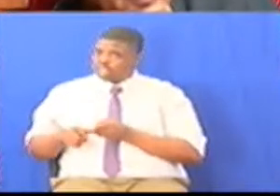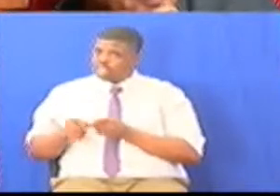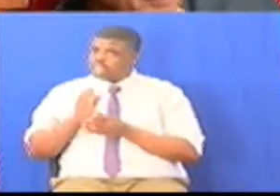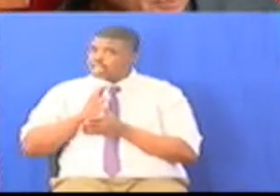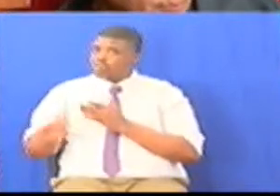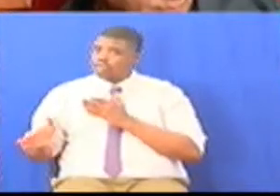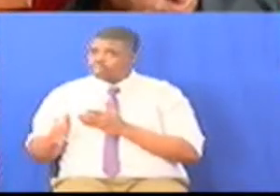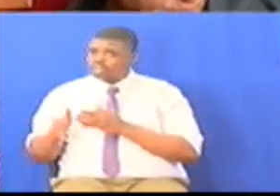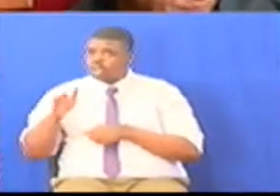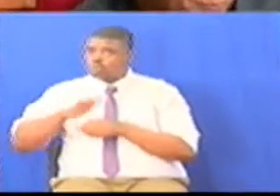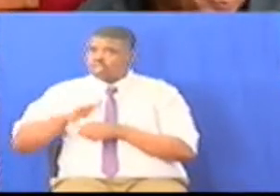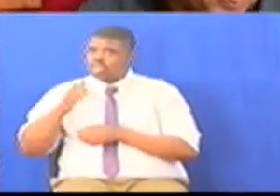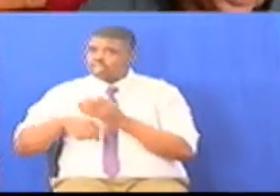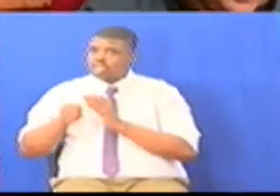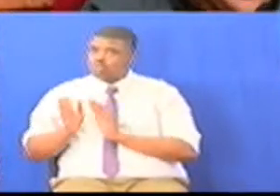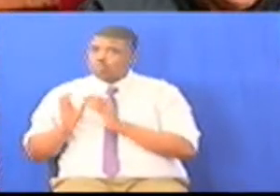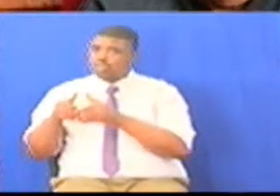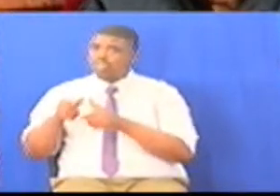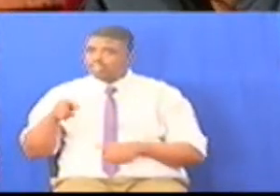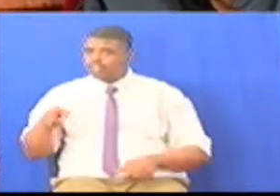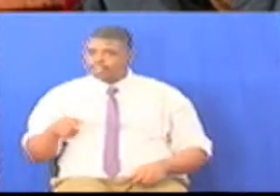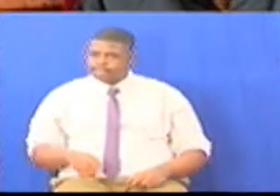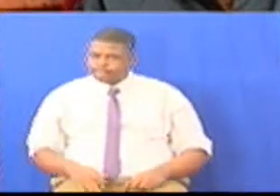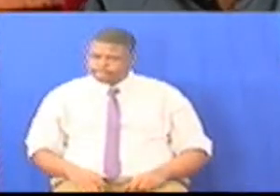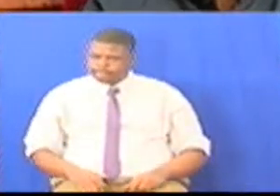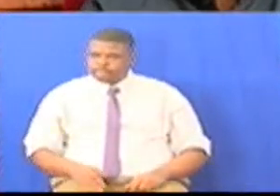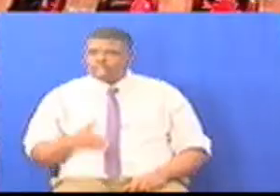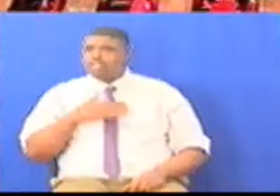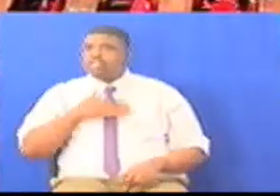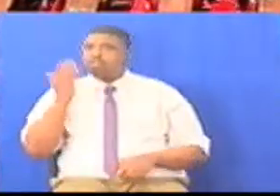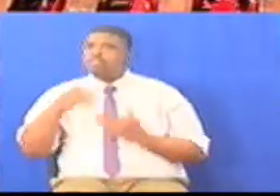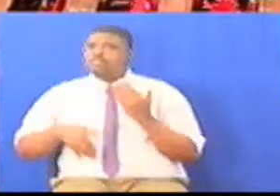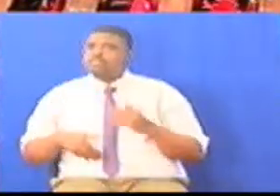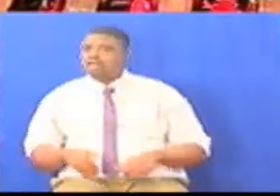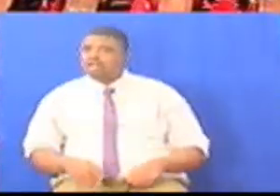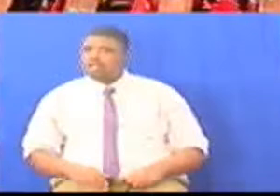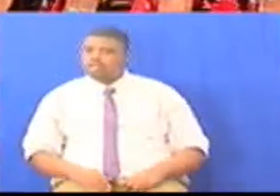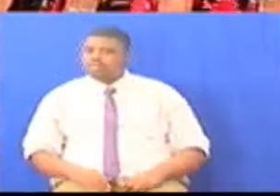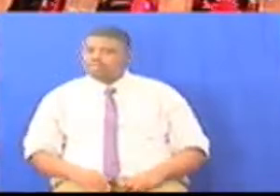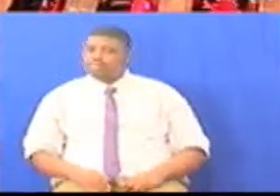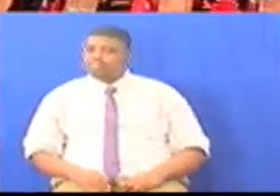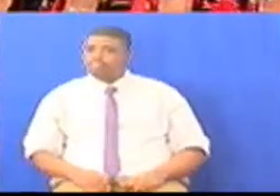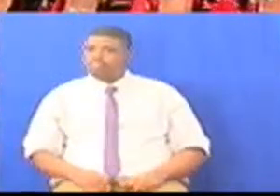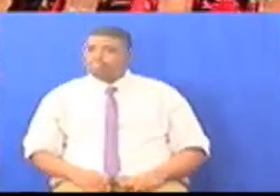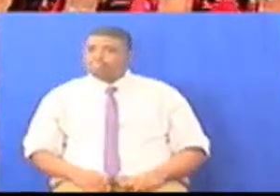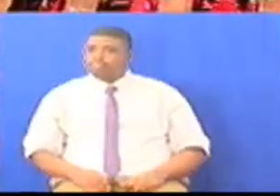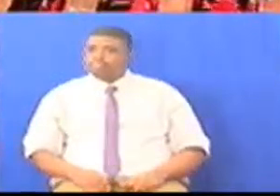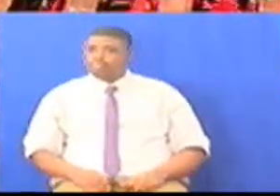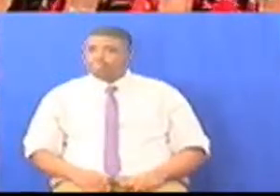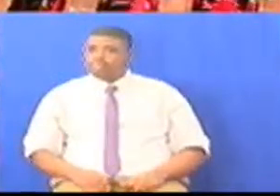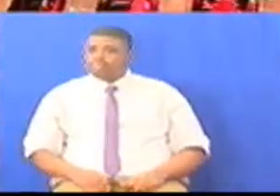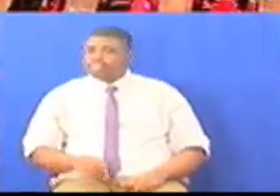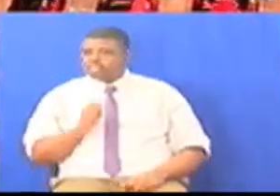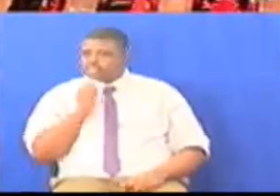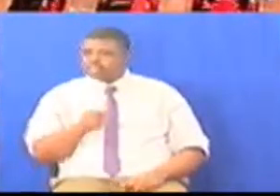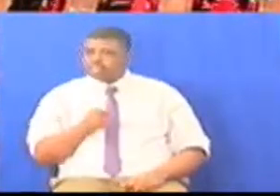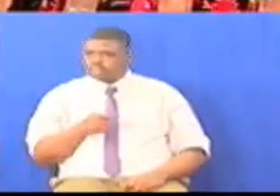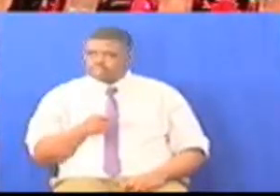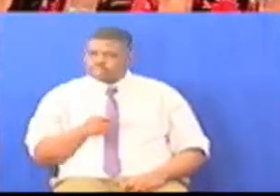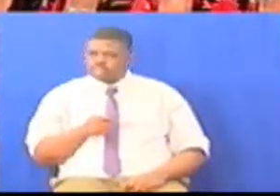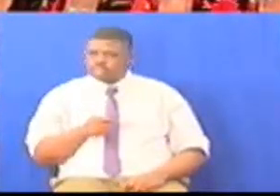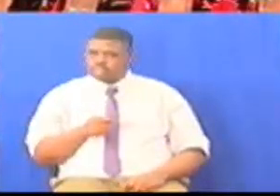kuwakimbiza wengi katika kundi hili. Asante, malizia mwenyekiti, muda uko pande wako. Mheshimiwa Spika,